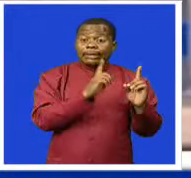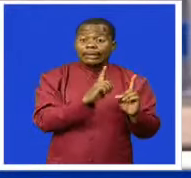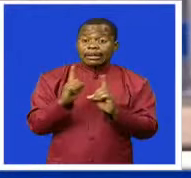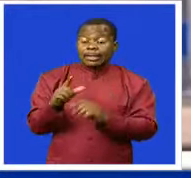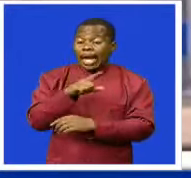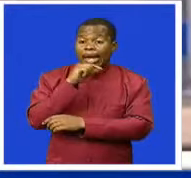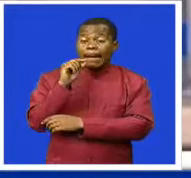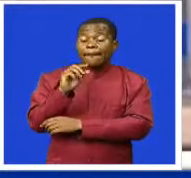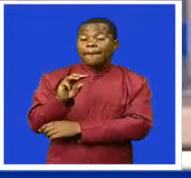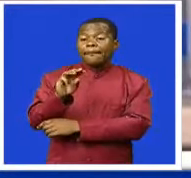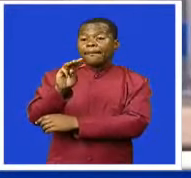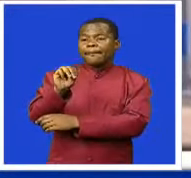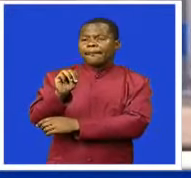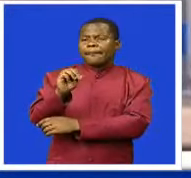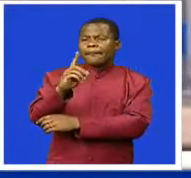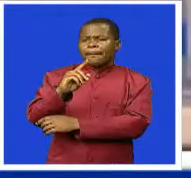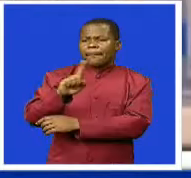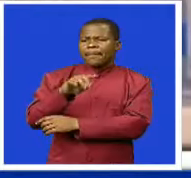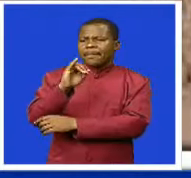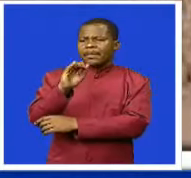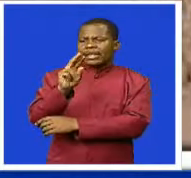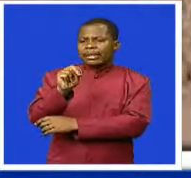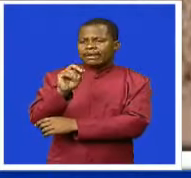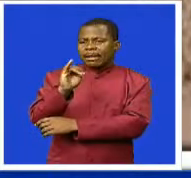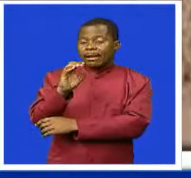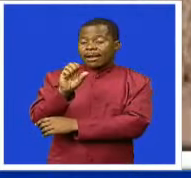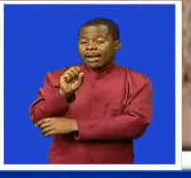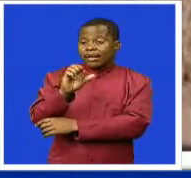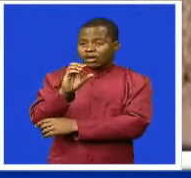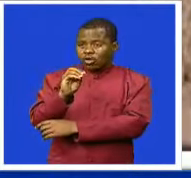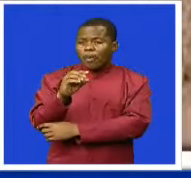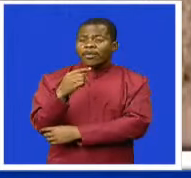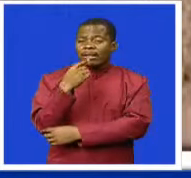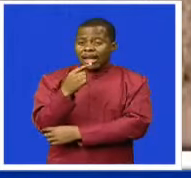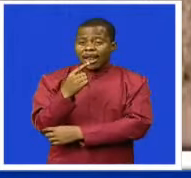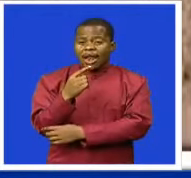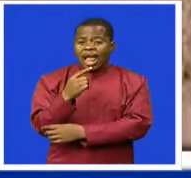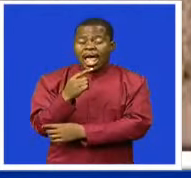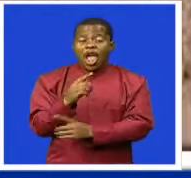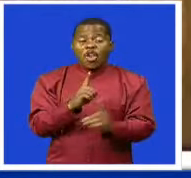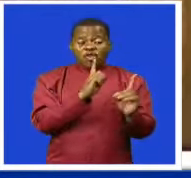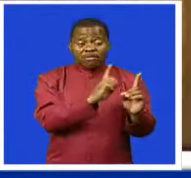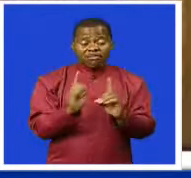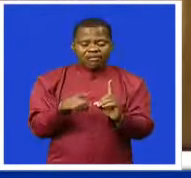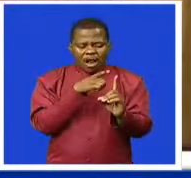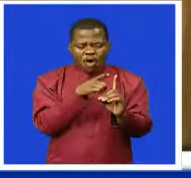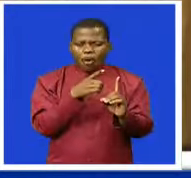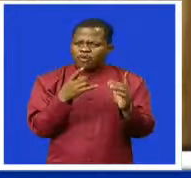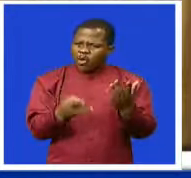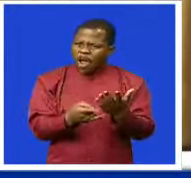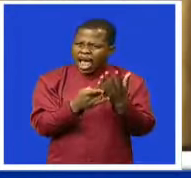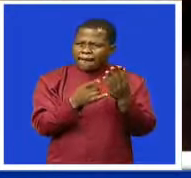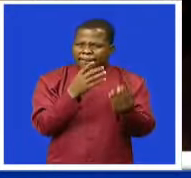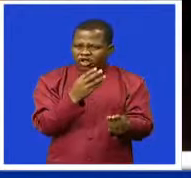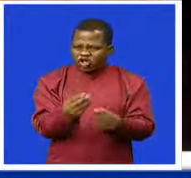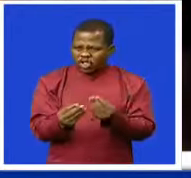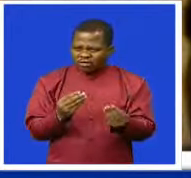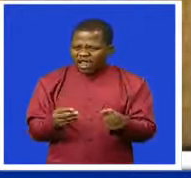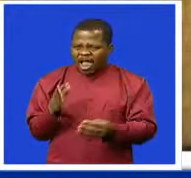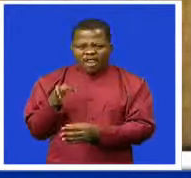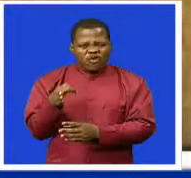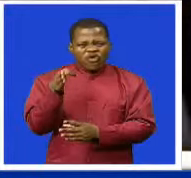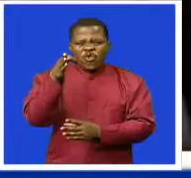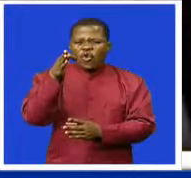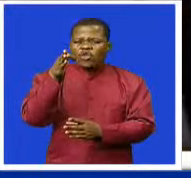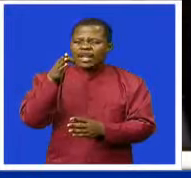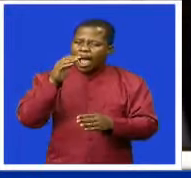lengkhulu ekuthuthukiseni banfana besikolo ngokuqinisekisa ukuthi babanele kusasa lelihle. Mdziniso uphinde wakhuthaza